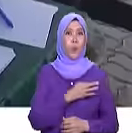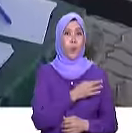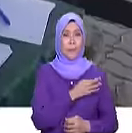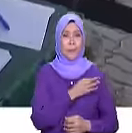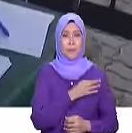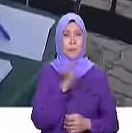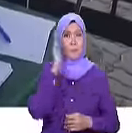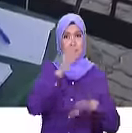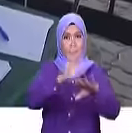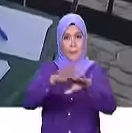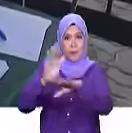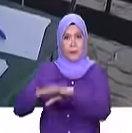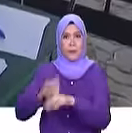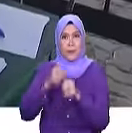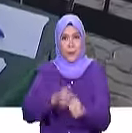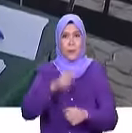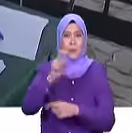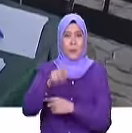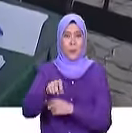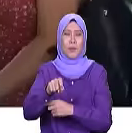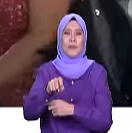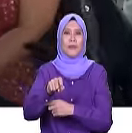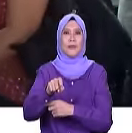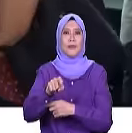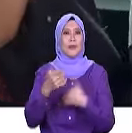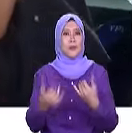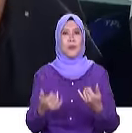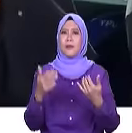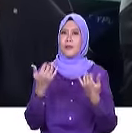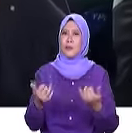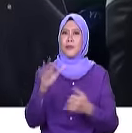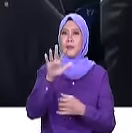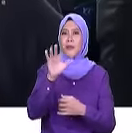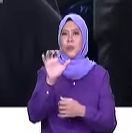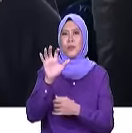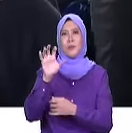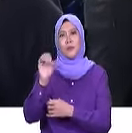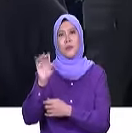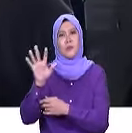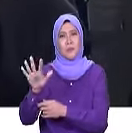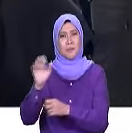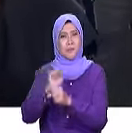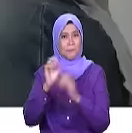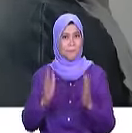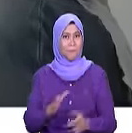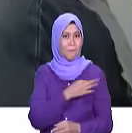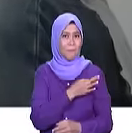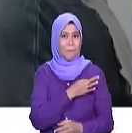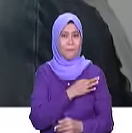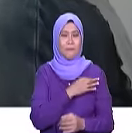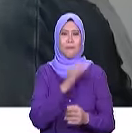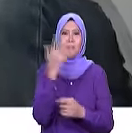ini akan dipanggil mengikut keperluan semasa. Ketika ini hanya 505 sukarelawan bertugas sehari di 15